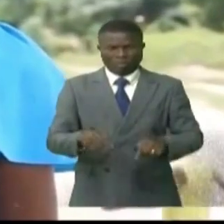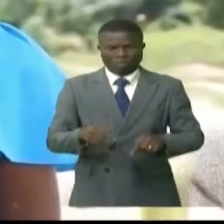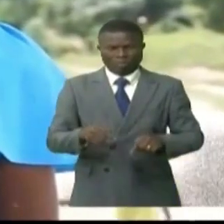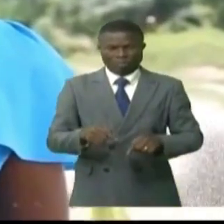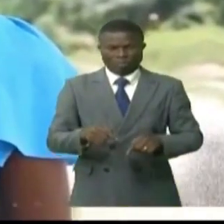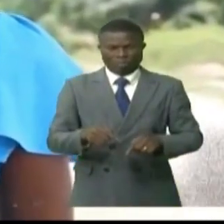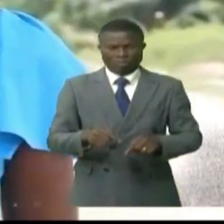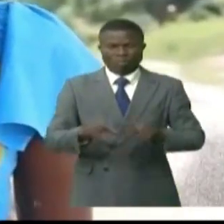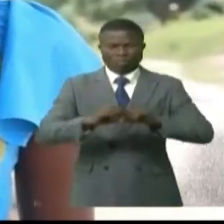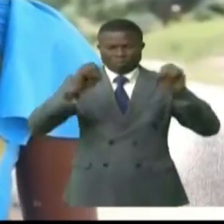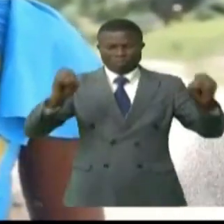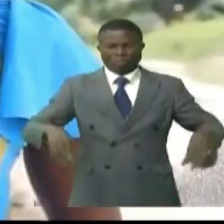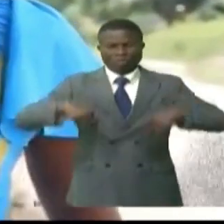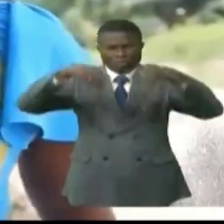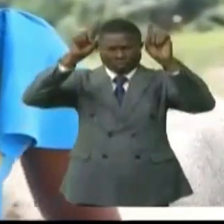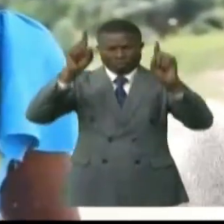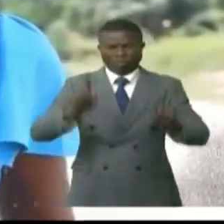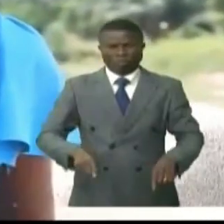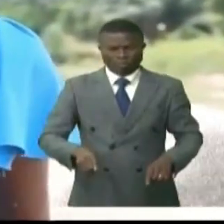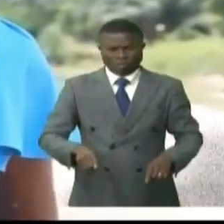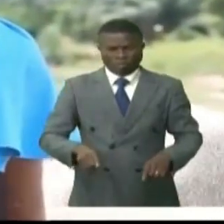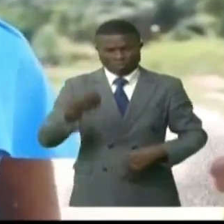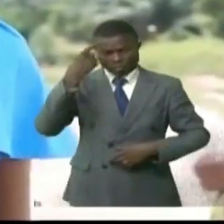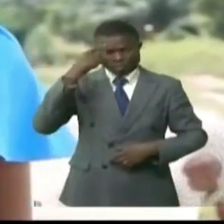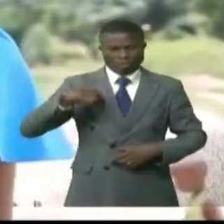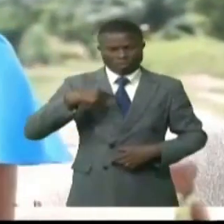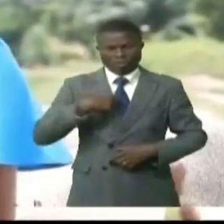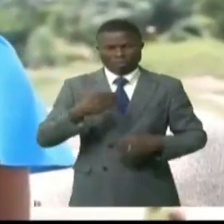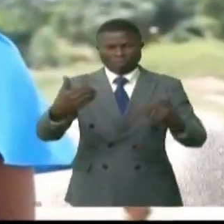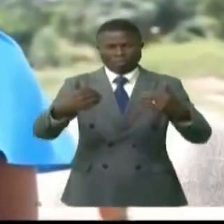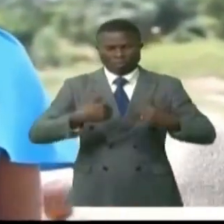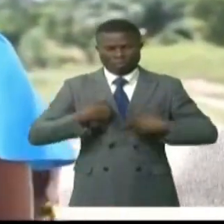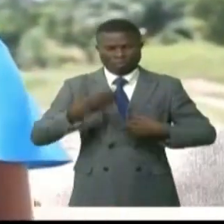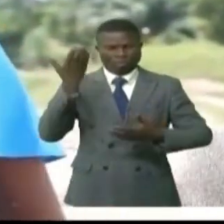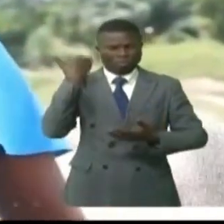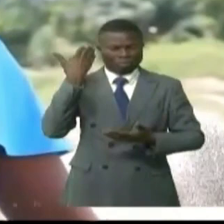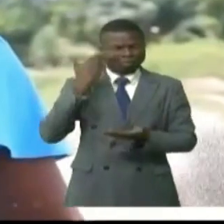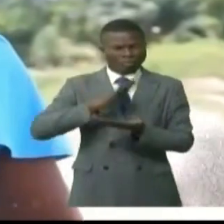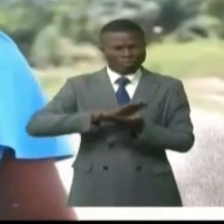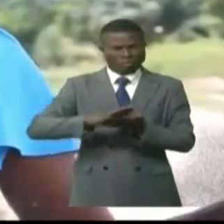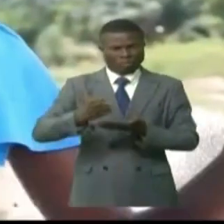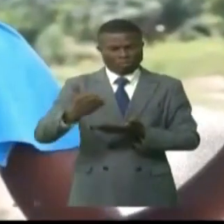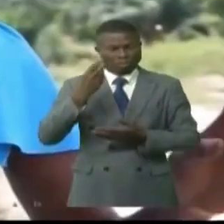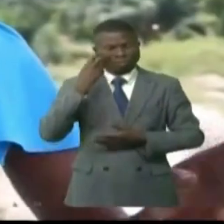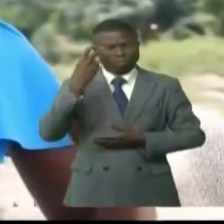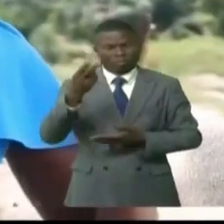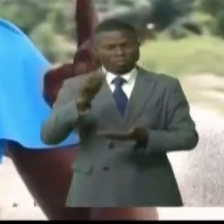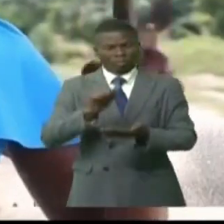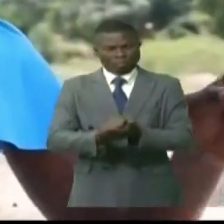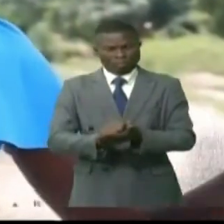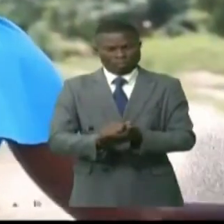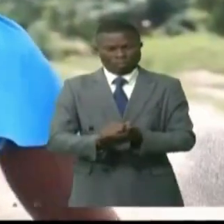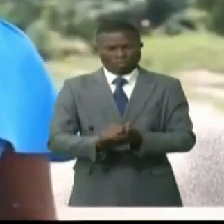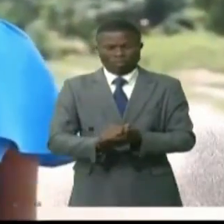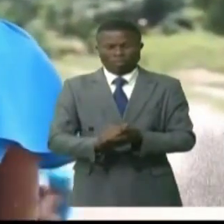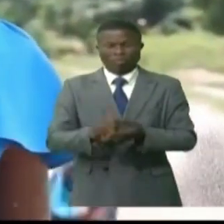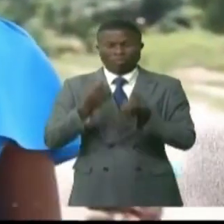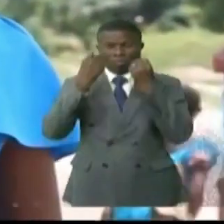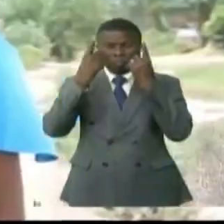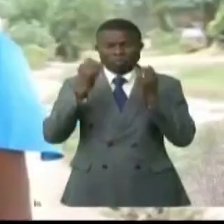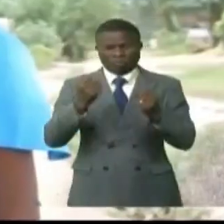Il a fallu 51 ans pour que nous ayons de l'eau potable. Cette journée reste